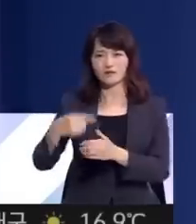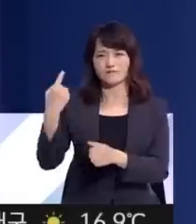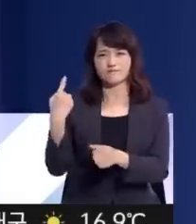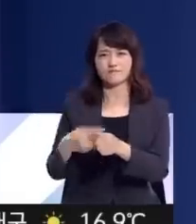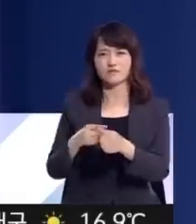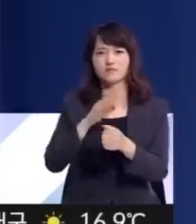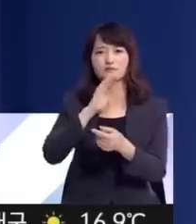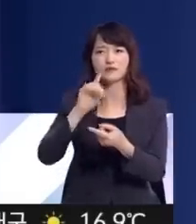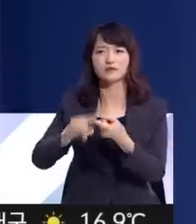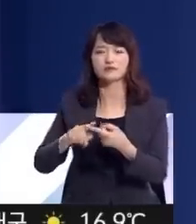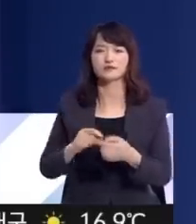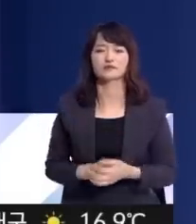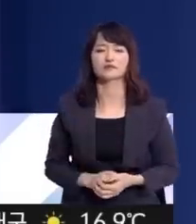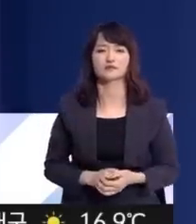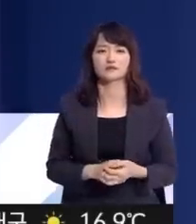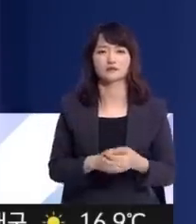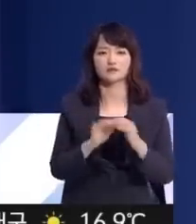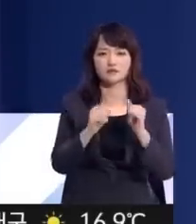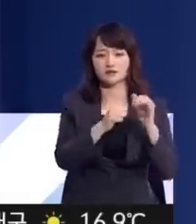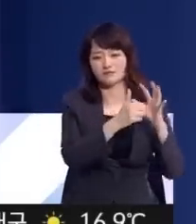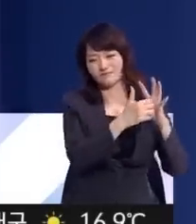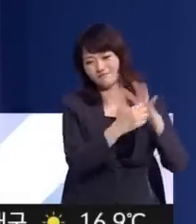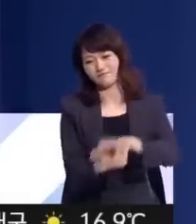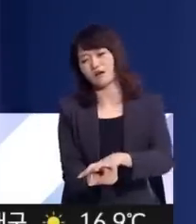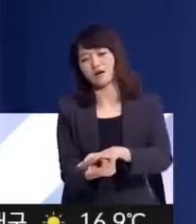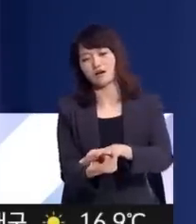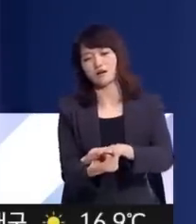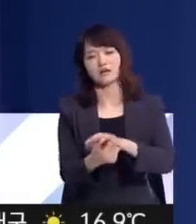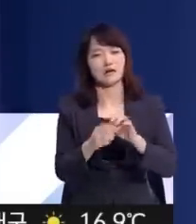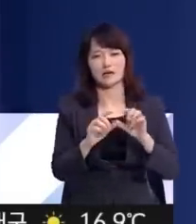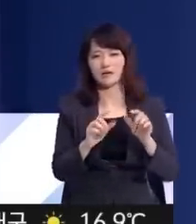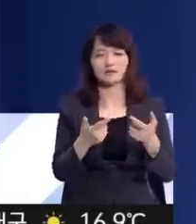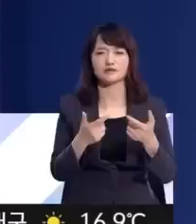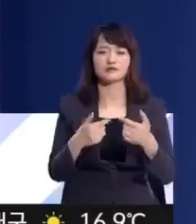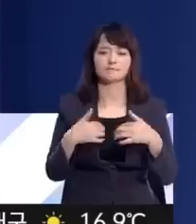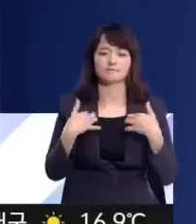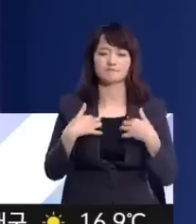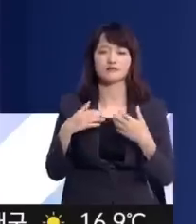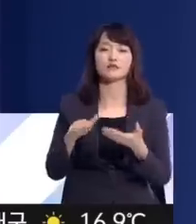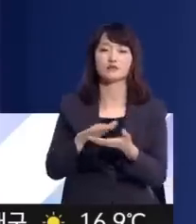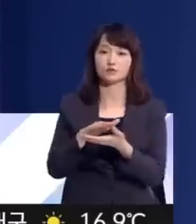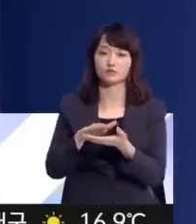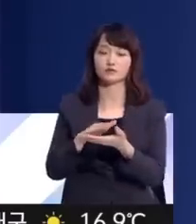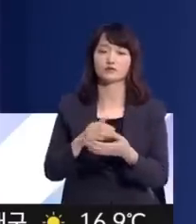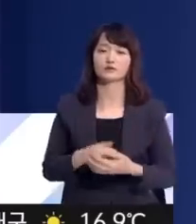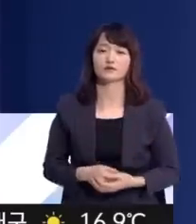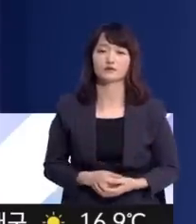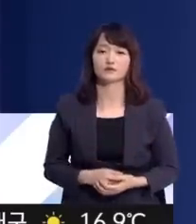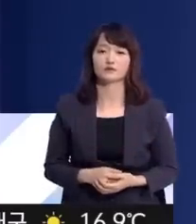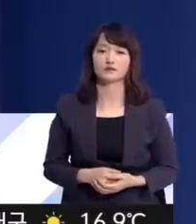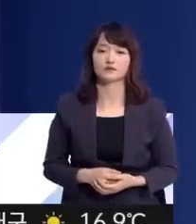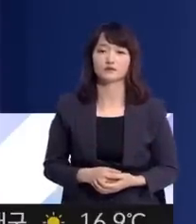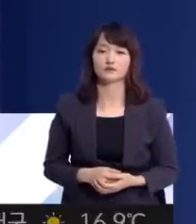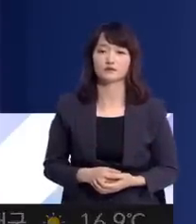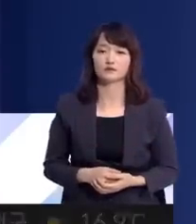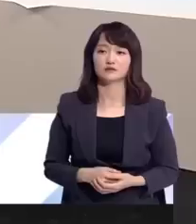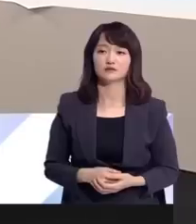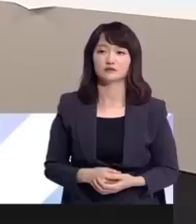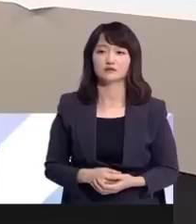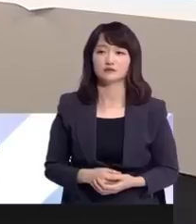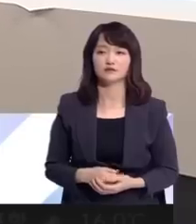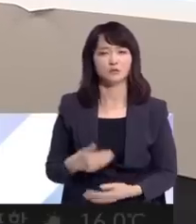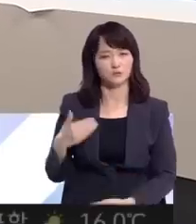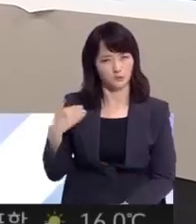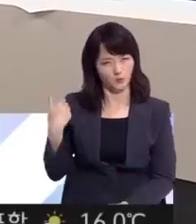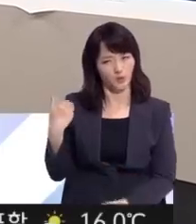발생했는데 앞사 노노 즐겁게 놀자라니요 아니 그러니까 저희가 저희가 뭐 이런 상황들을 얘기하면서